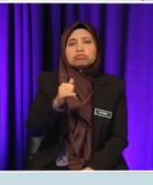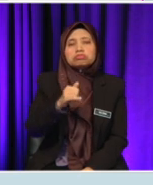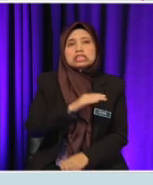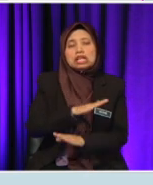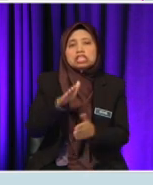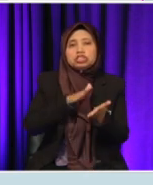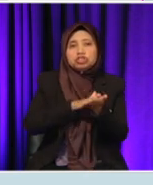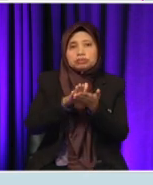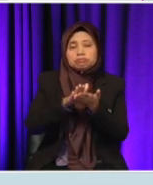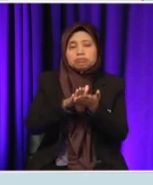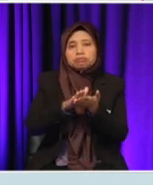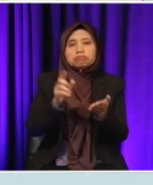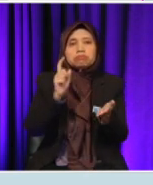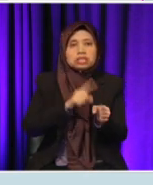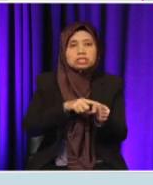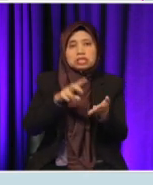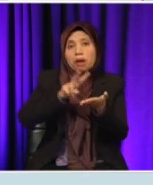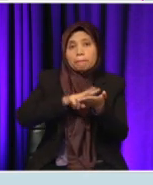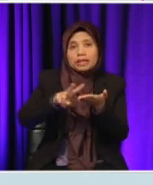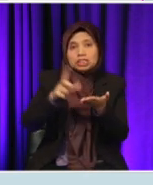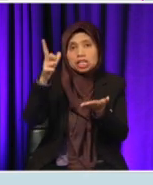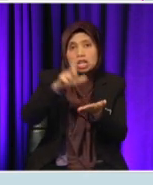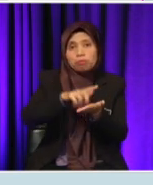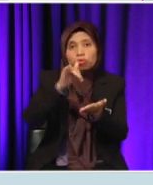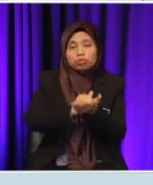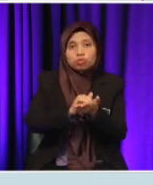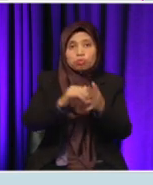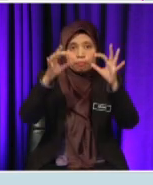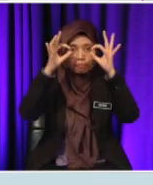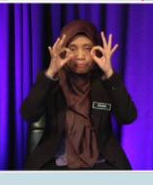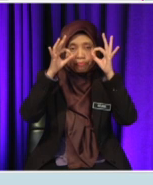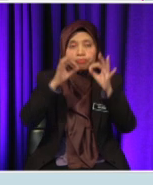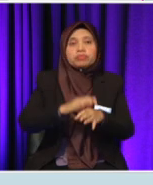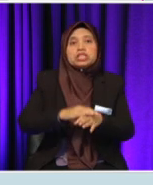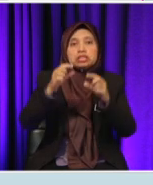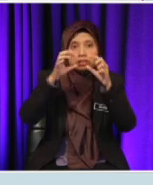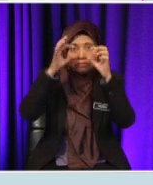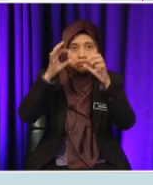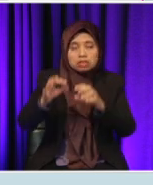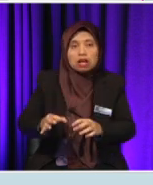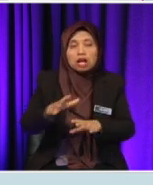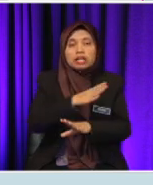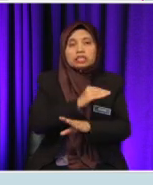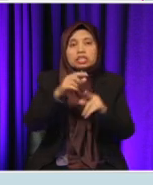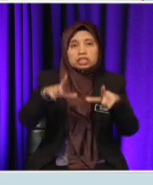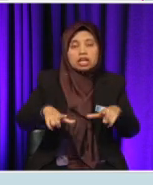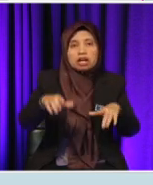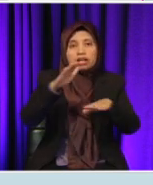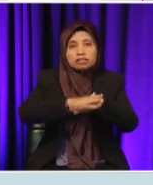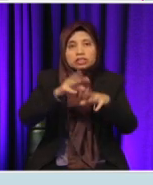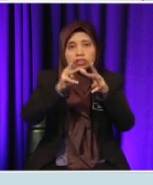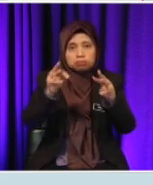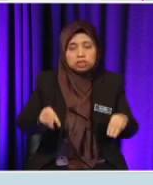ketika membaca laporan tersebut kacamata tebalnya di tanggalkan dan diletakkan di atas meja yang